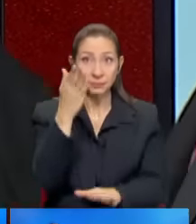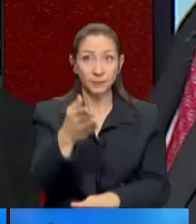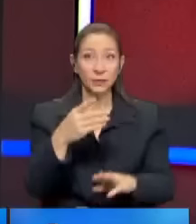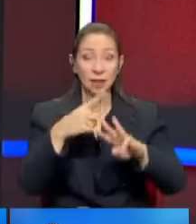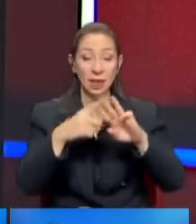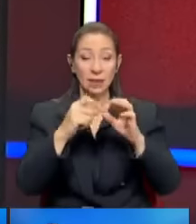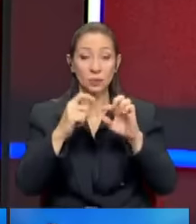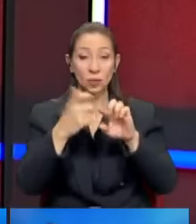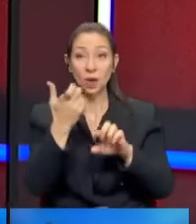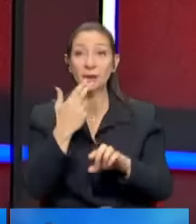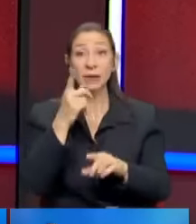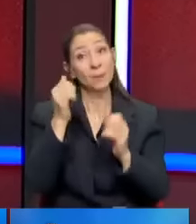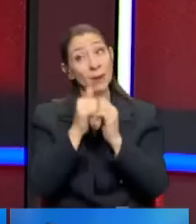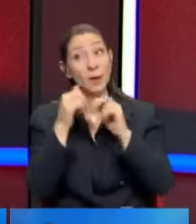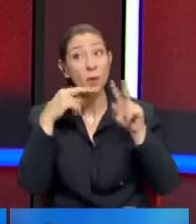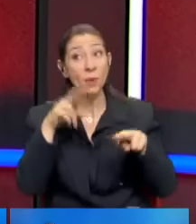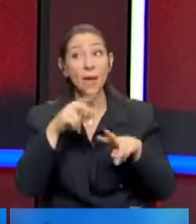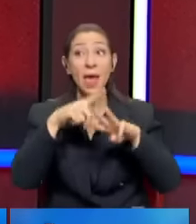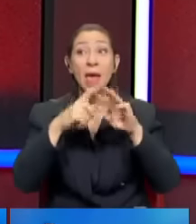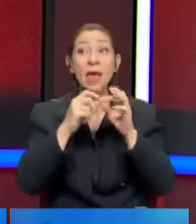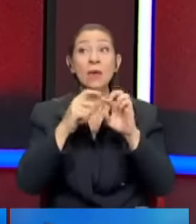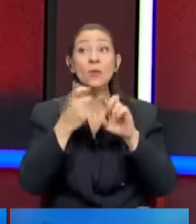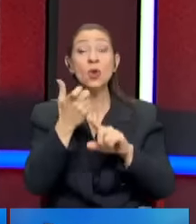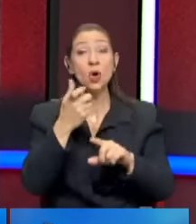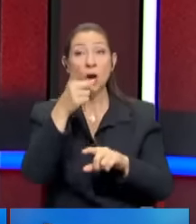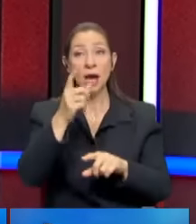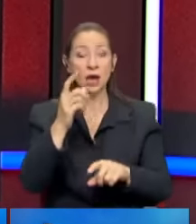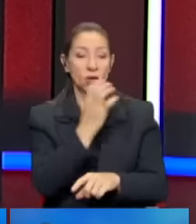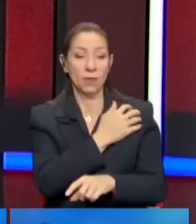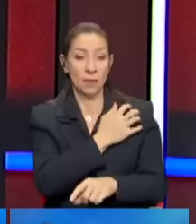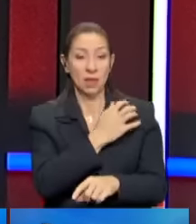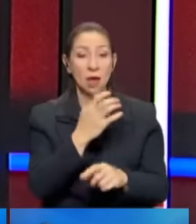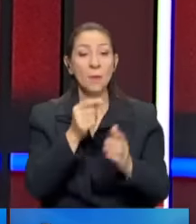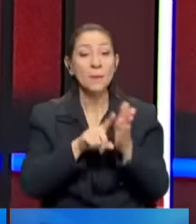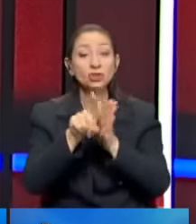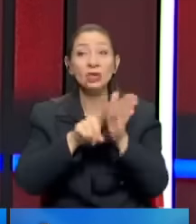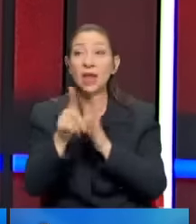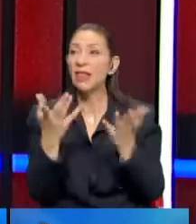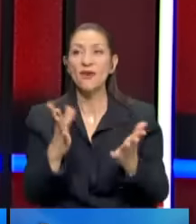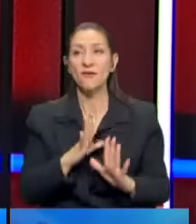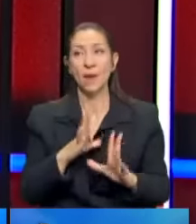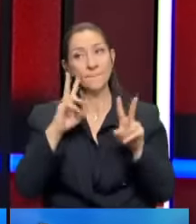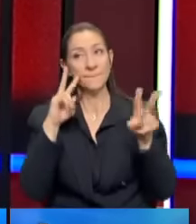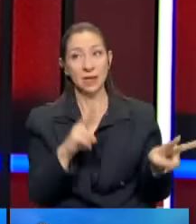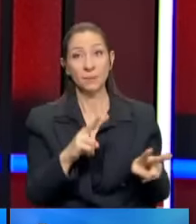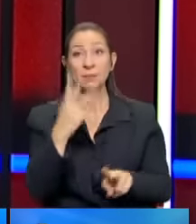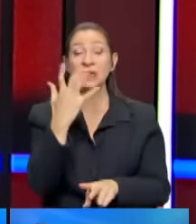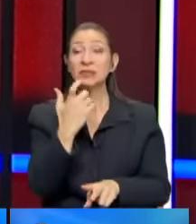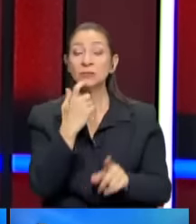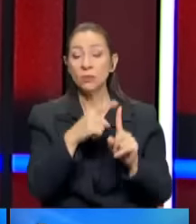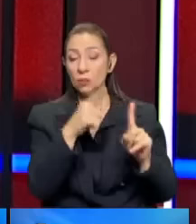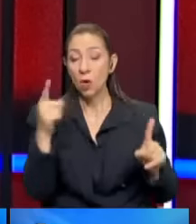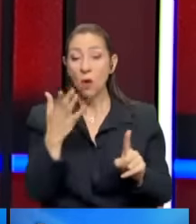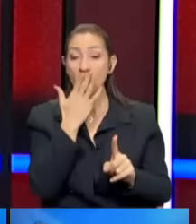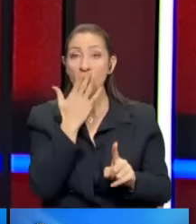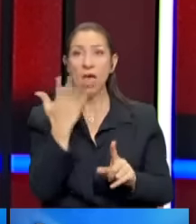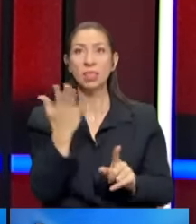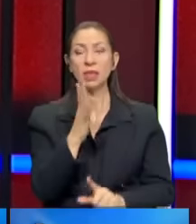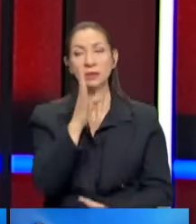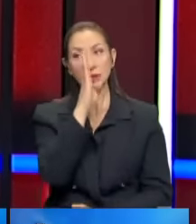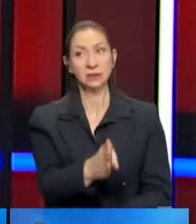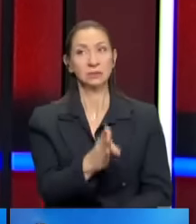Eroğlu gelin birlikte okuyalım Ebru Eroğlu'nun Kara Harp okulundaki başarılarına Birlikte bakalım 5 yıl boyunca okulun en